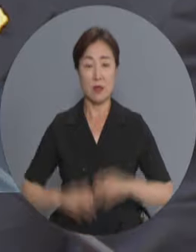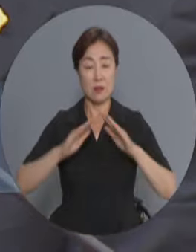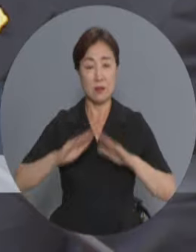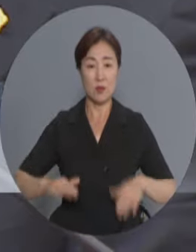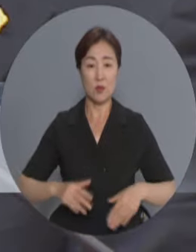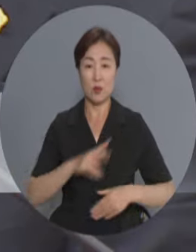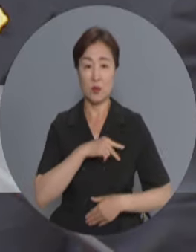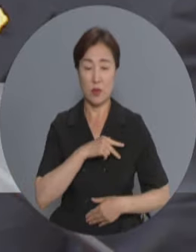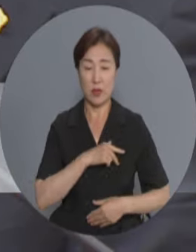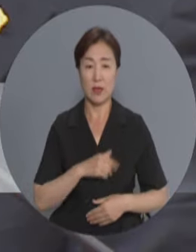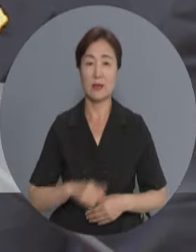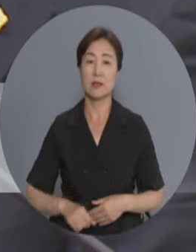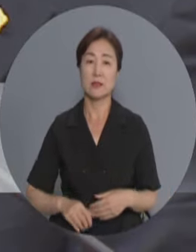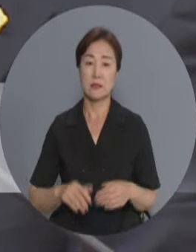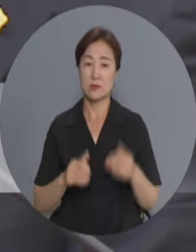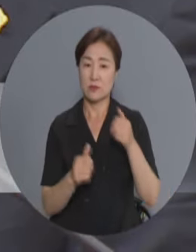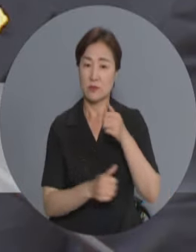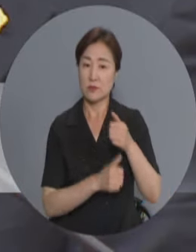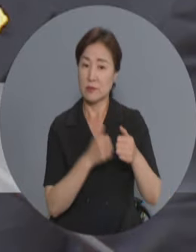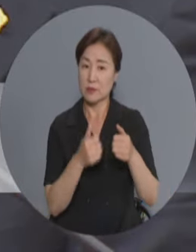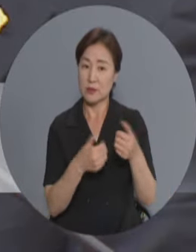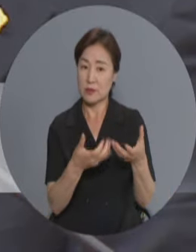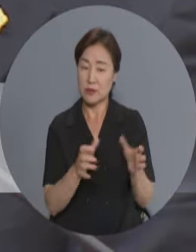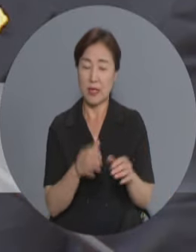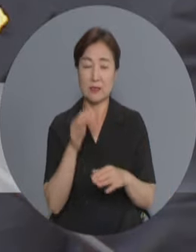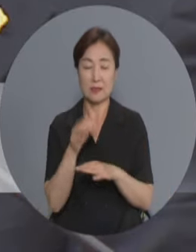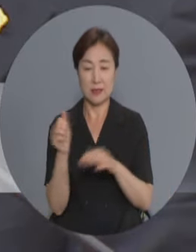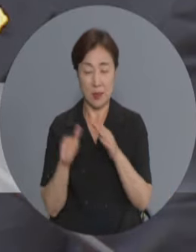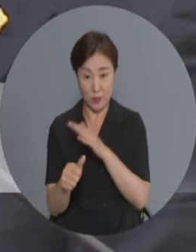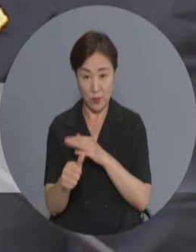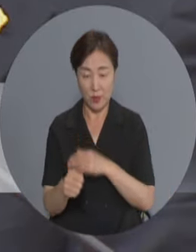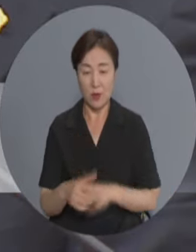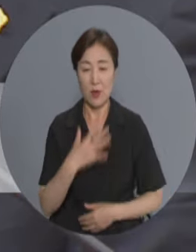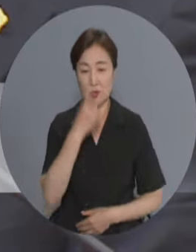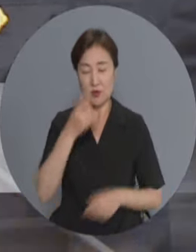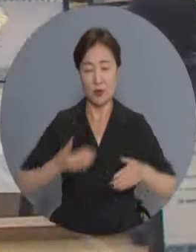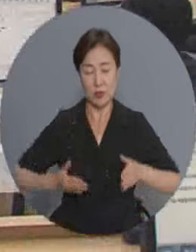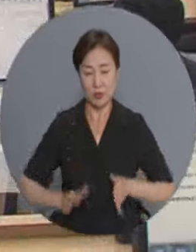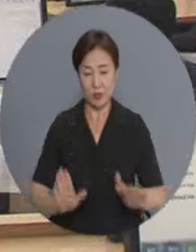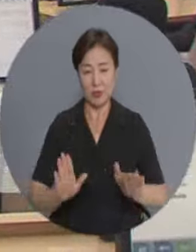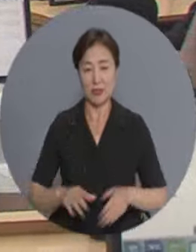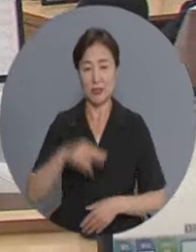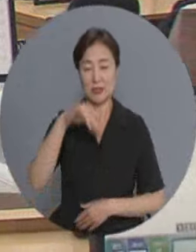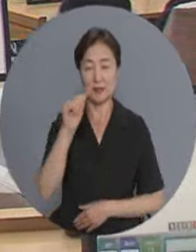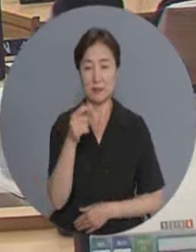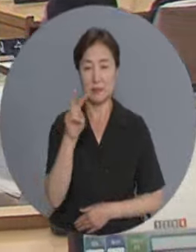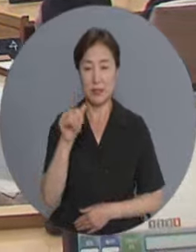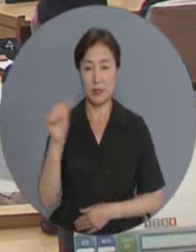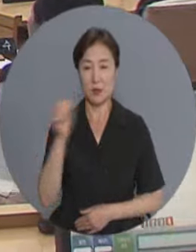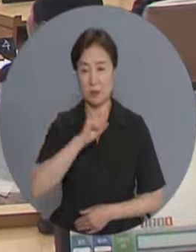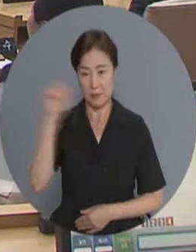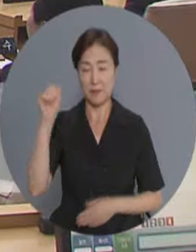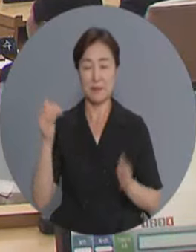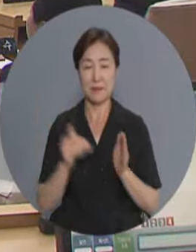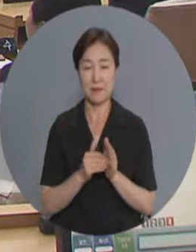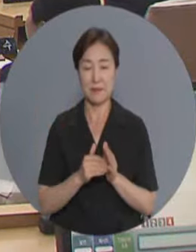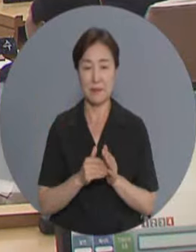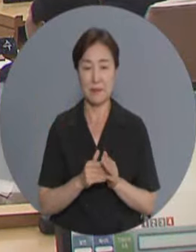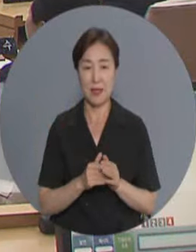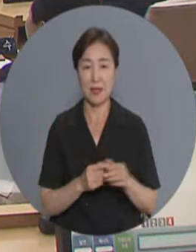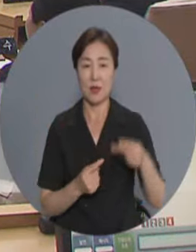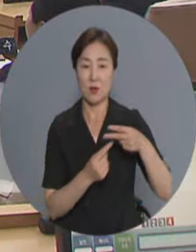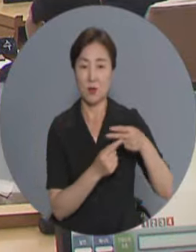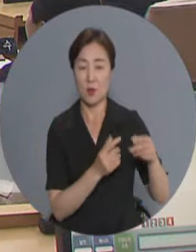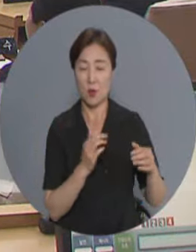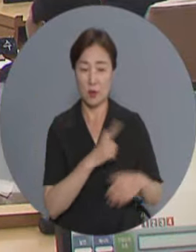전남도의회 후반기 더불어민주당 원내대표에 순천 출신 신민호 의원이 당선됐습니다. 도의회